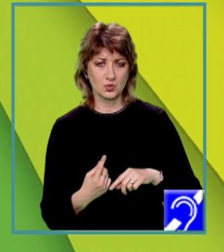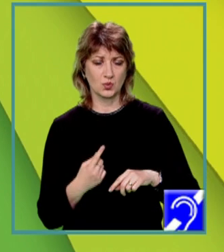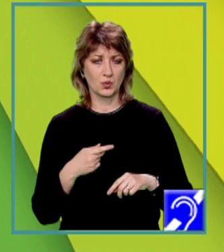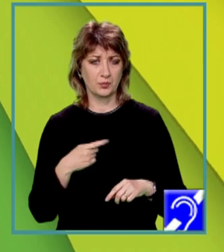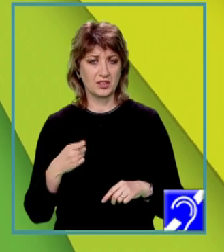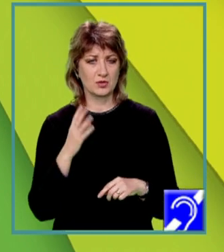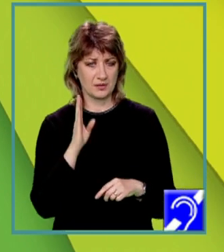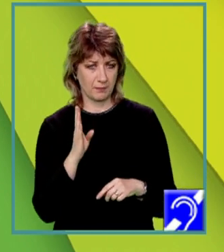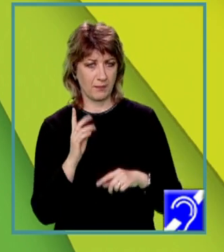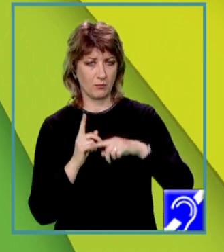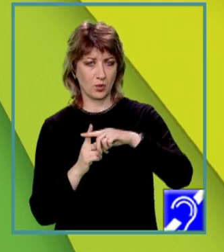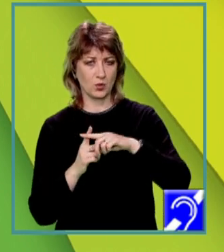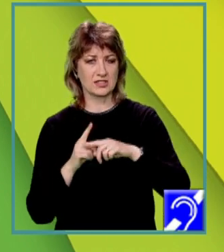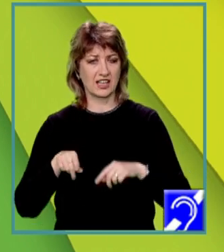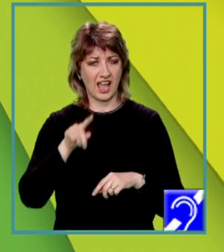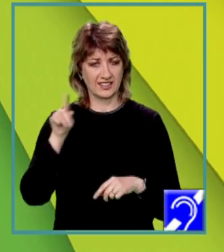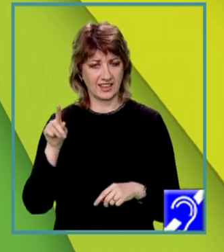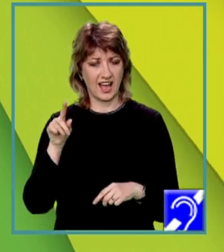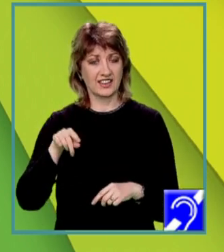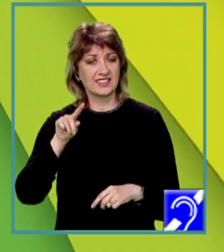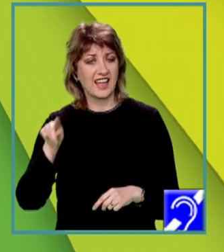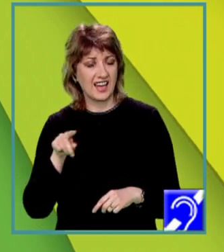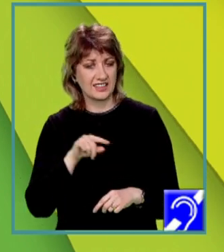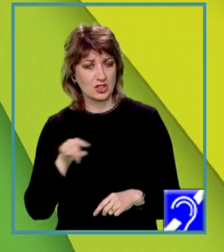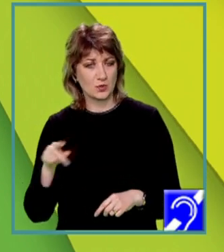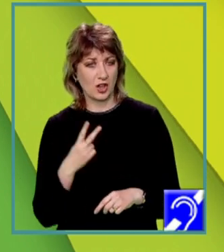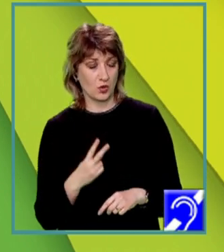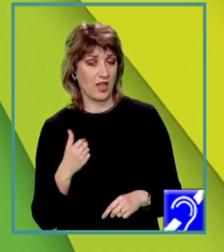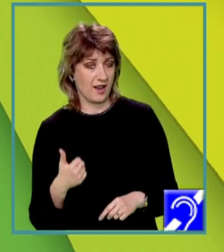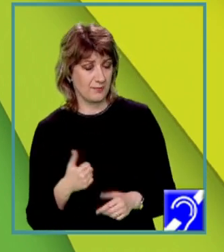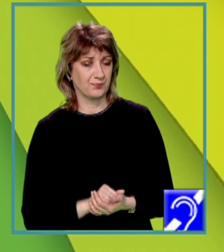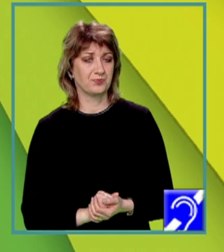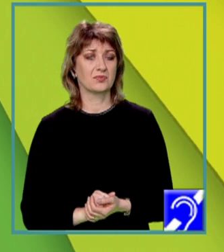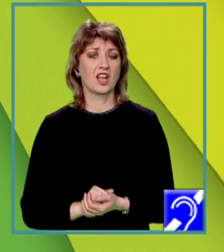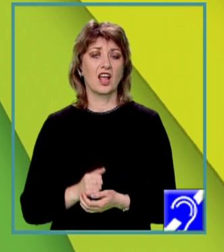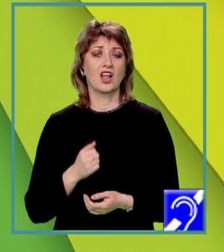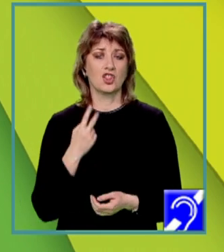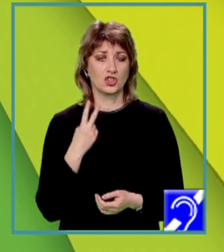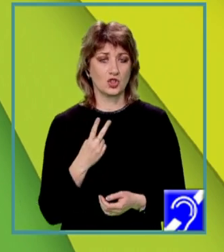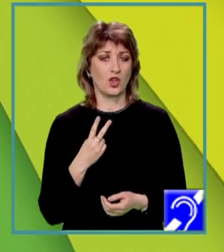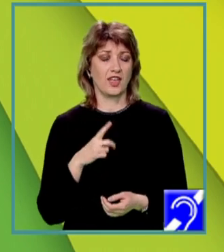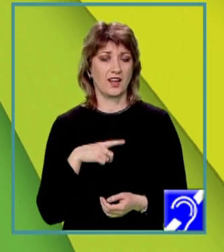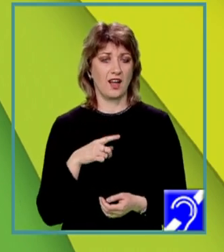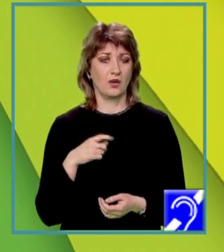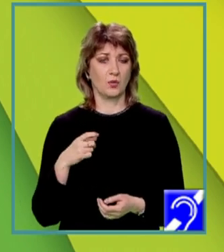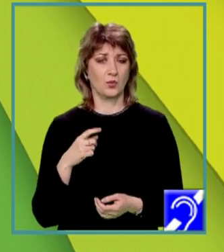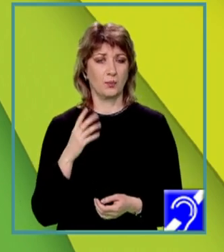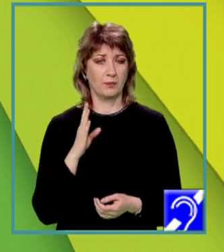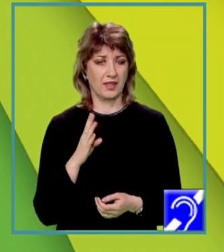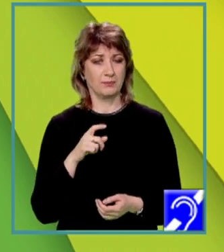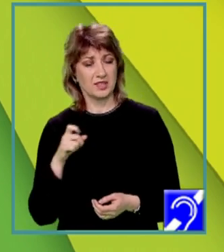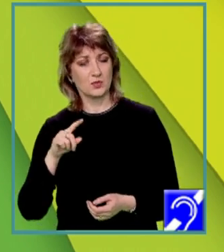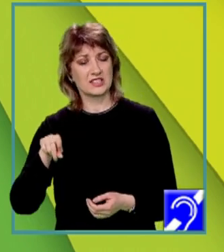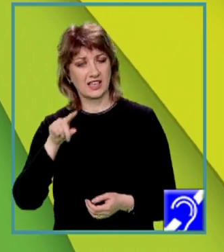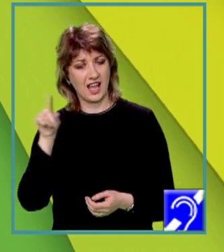minus b plus radical din Delta supra 2 ori a și X2 este egal cu minus b minus radical din